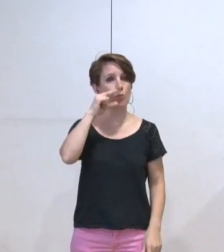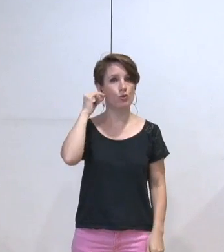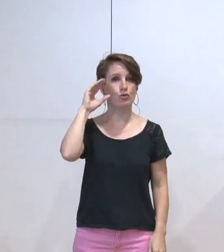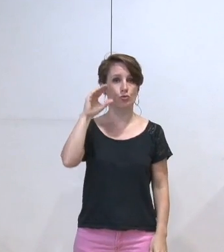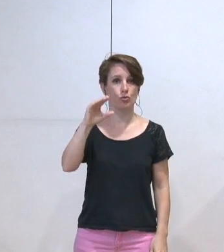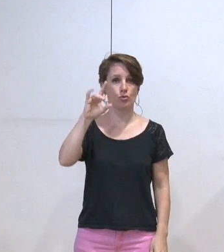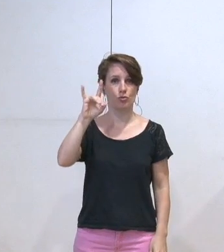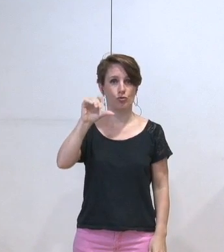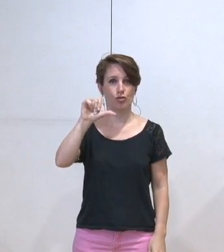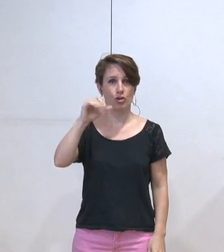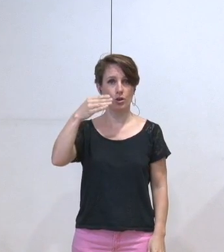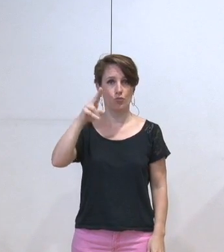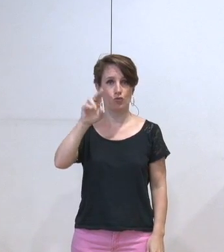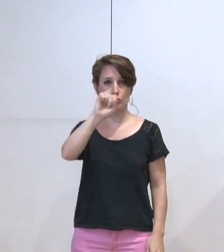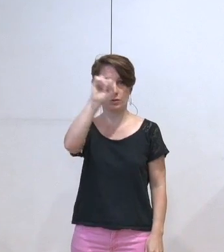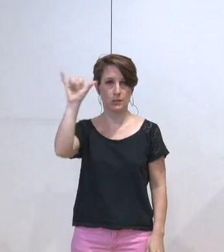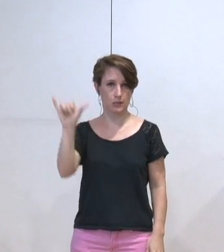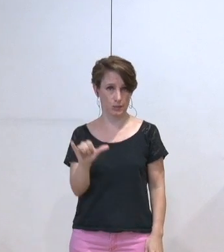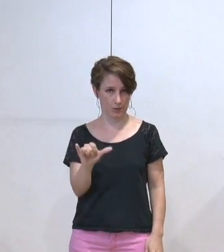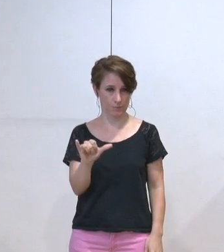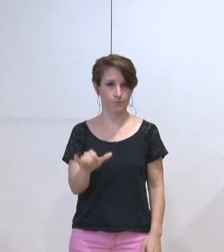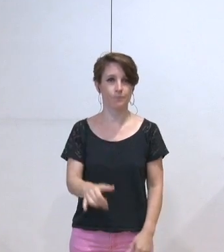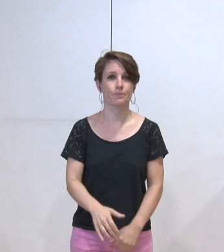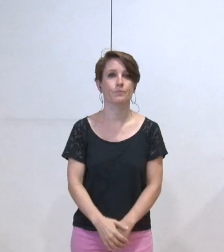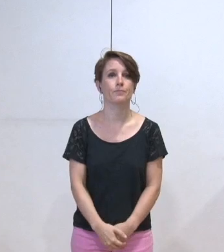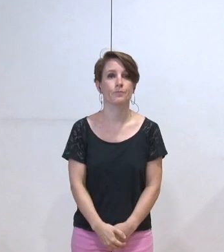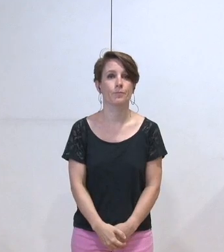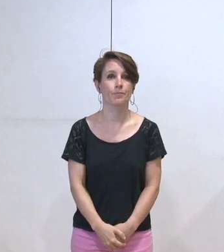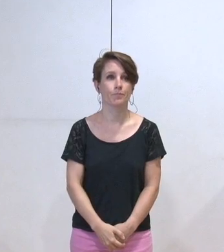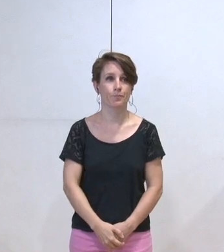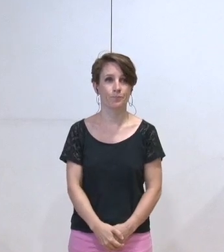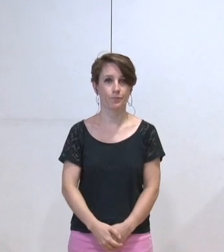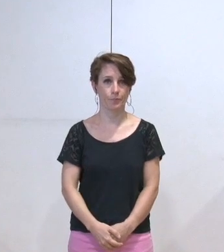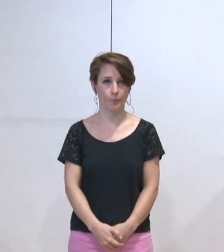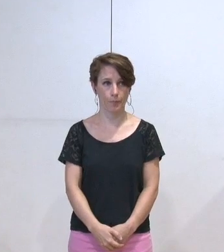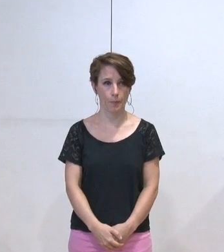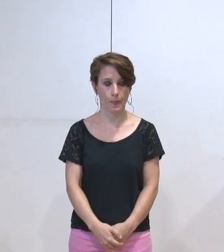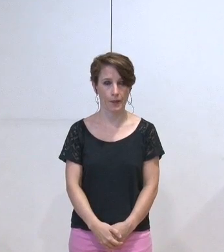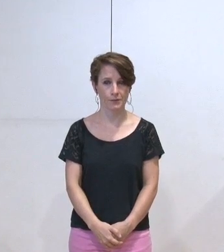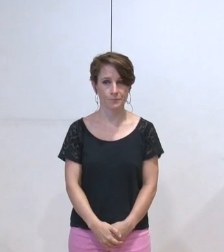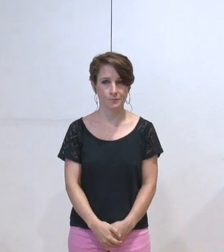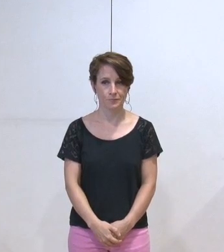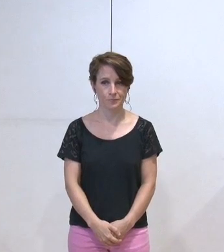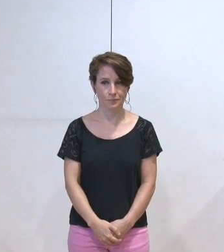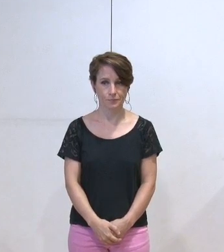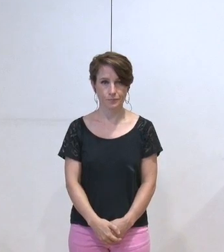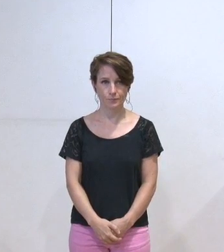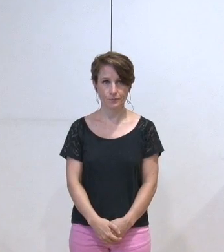marguay en cours pierre Merot Yann montaburou Anne